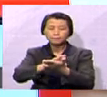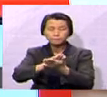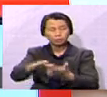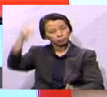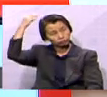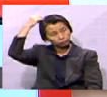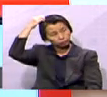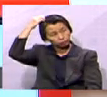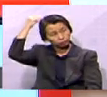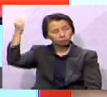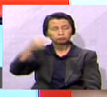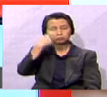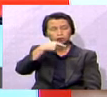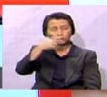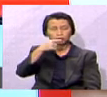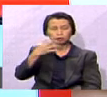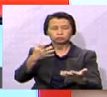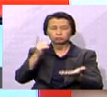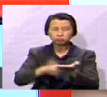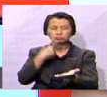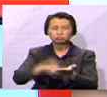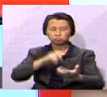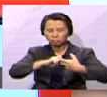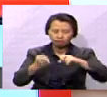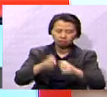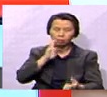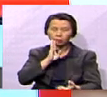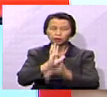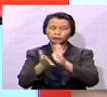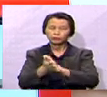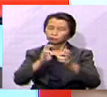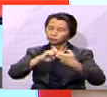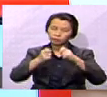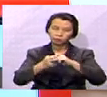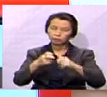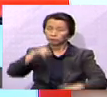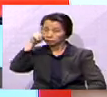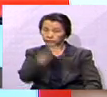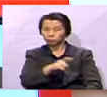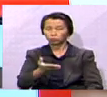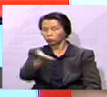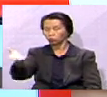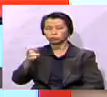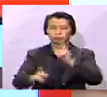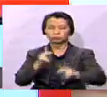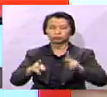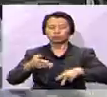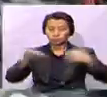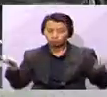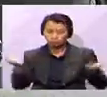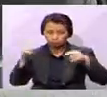Selangor, Sahalmi Syahid berkata, kekerapan gangguan bekalan air itu menjadi isu kritikal dalam kalangan penduduk.